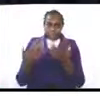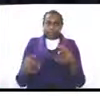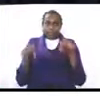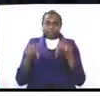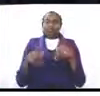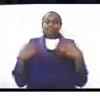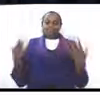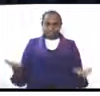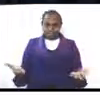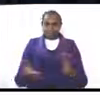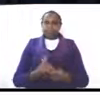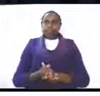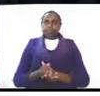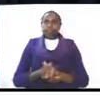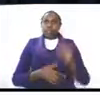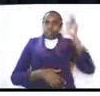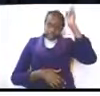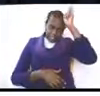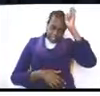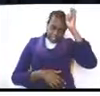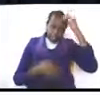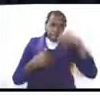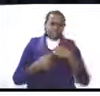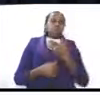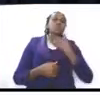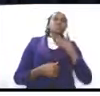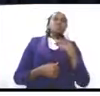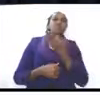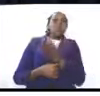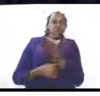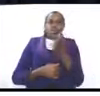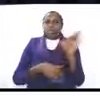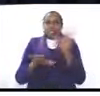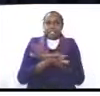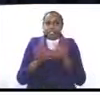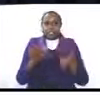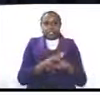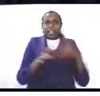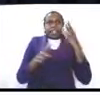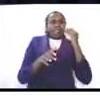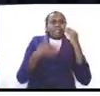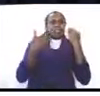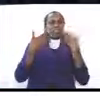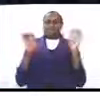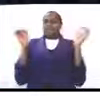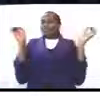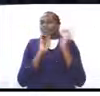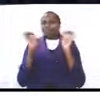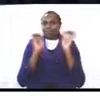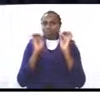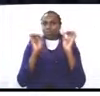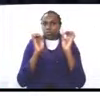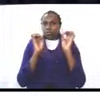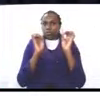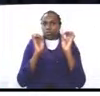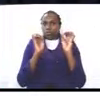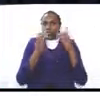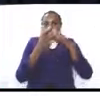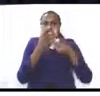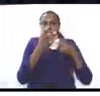ya leo. Shetani hana haja na yale umepitia maishani mwako. Yale